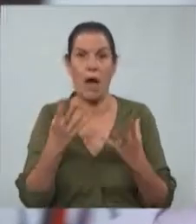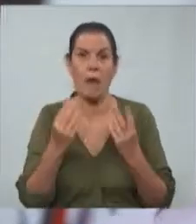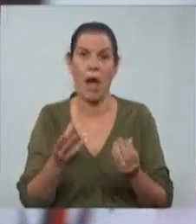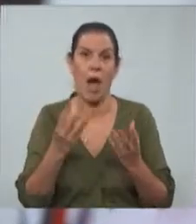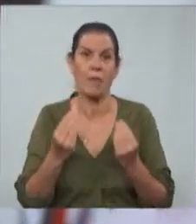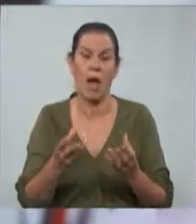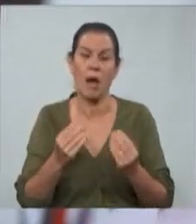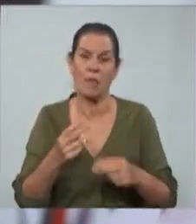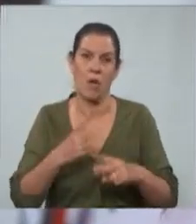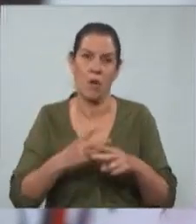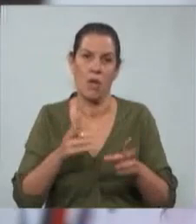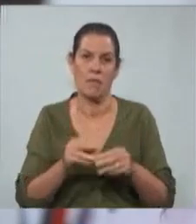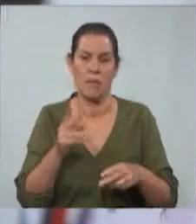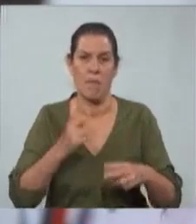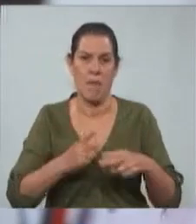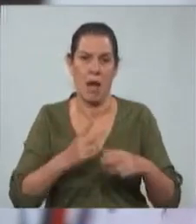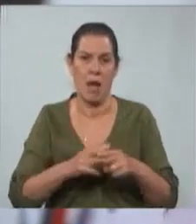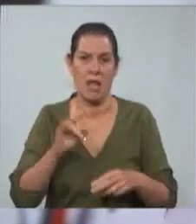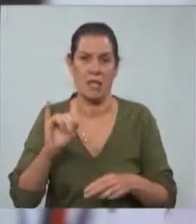יעקב,